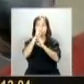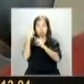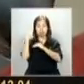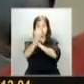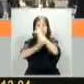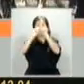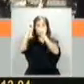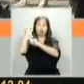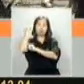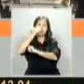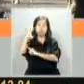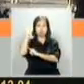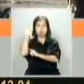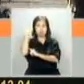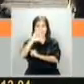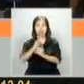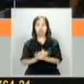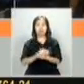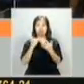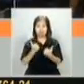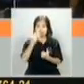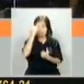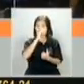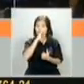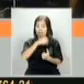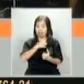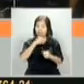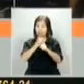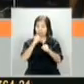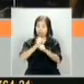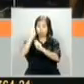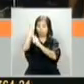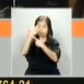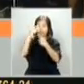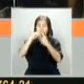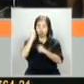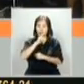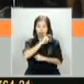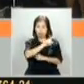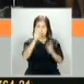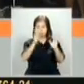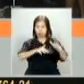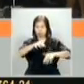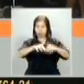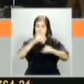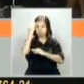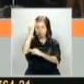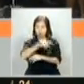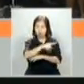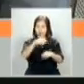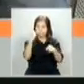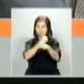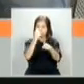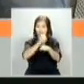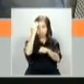ในยุโรป ขณะที่จะทำรัฐสวัสดิการต้องถามใจคนในประเทศแล้วต้องฝึกฝนนิสัยคนในประเทศว่